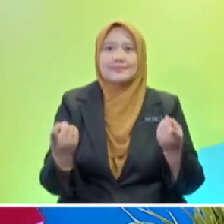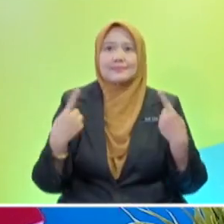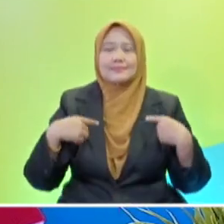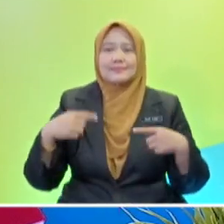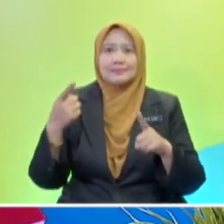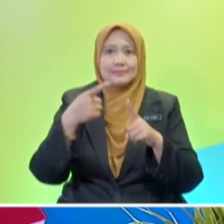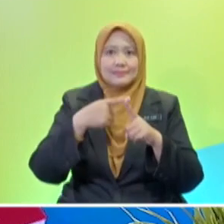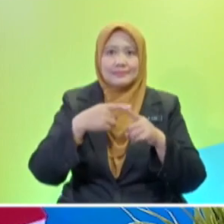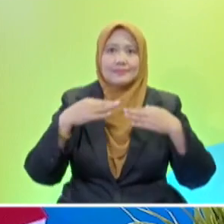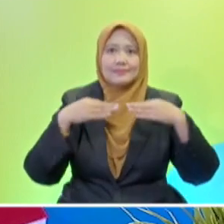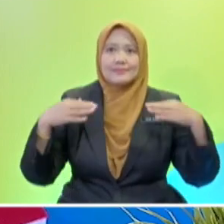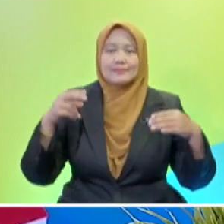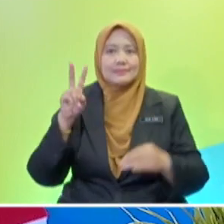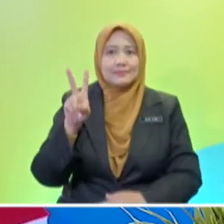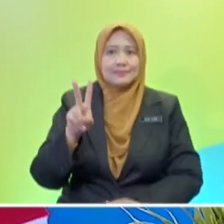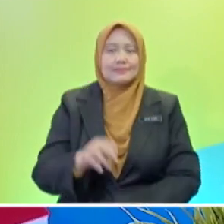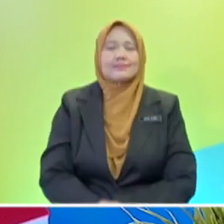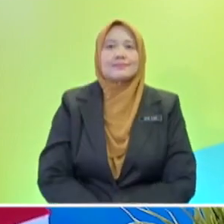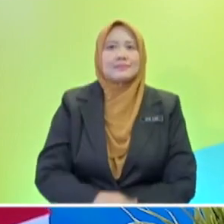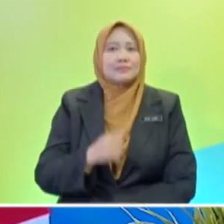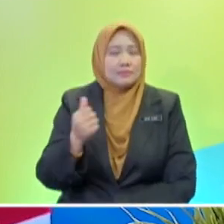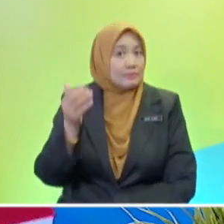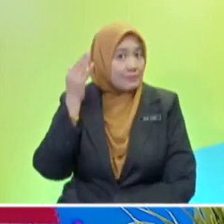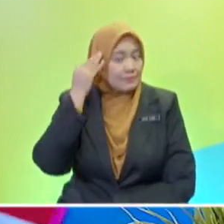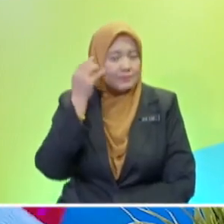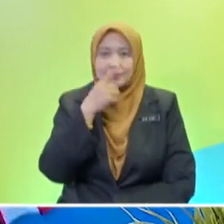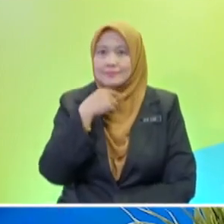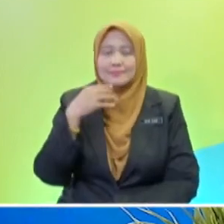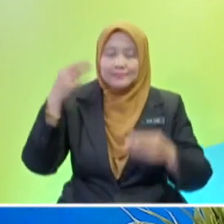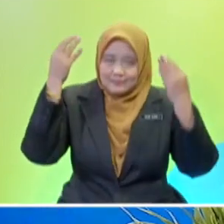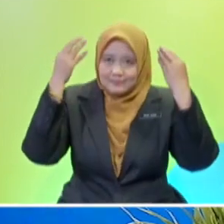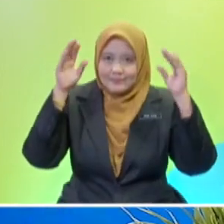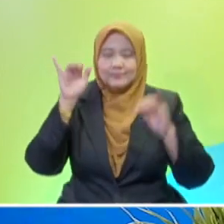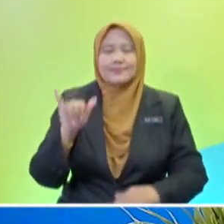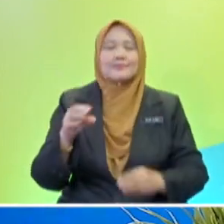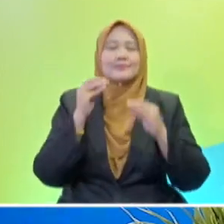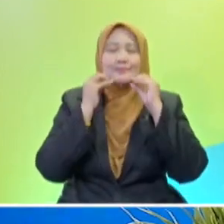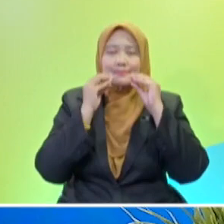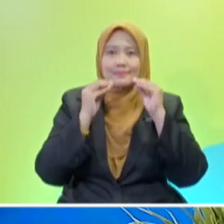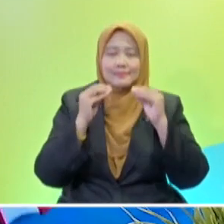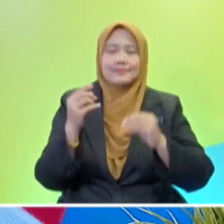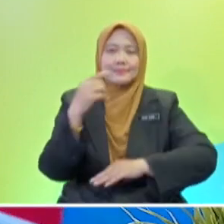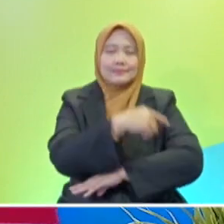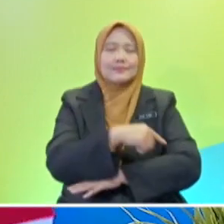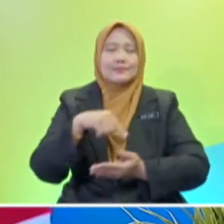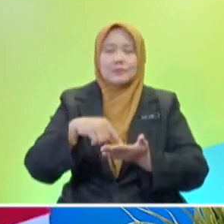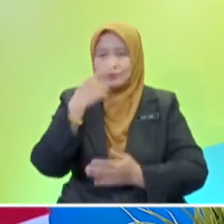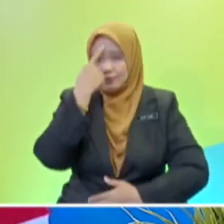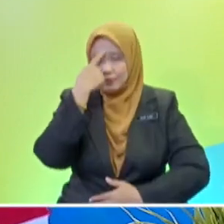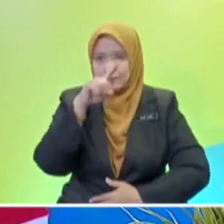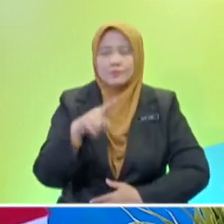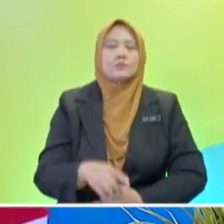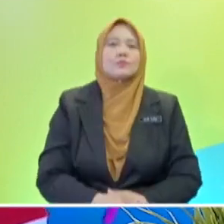Alhamdulillah sehat pasti anda sudah tahu dah guru yang mengajak kita bagi mata pelajaran pendidikan